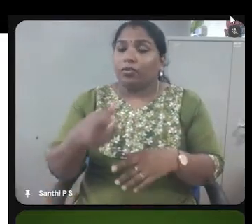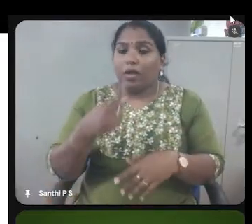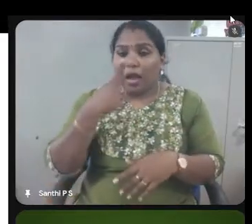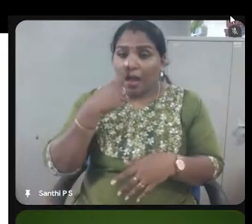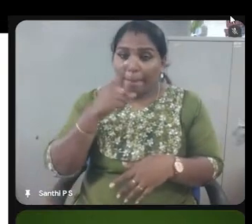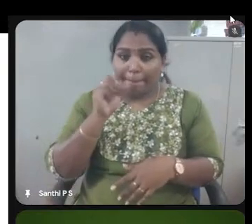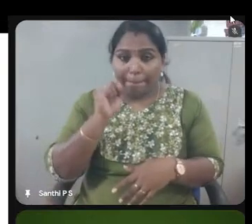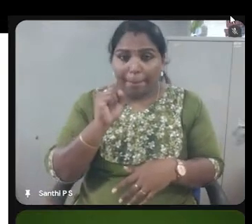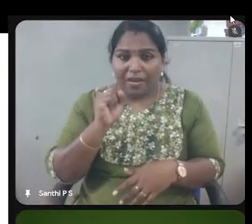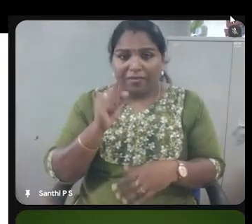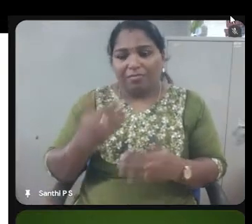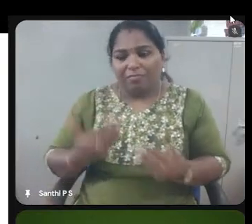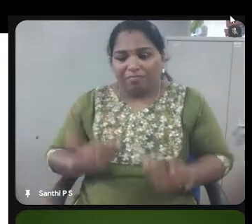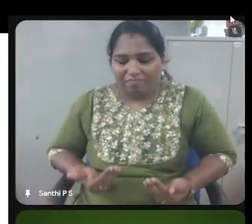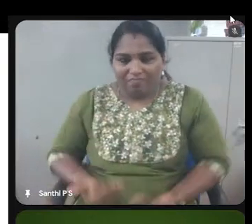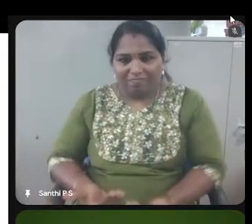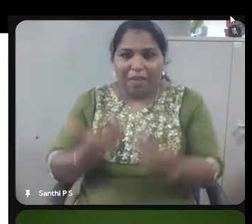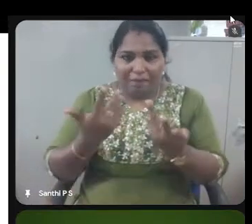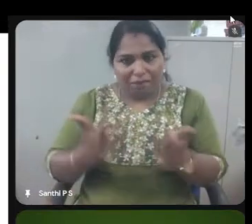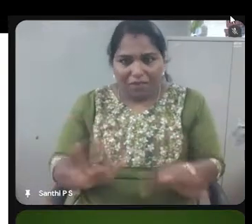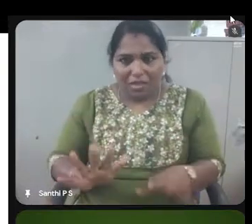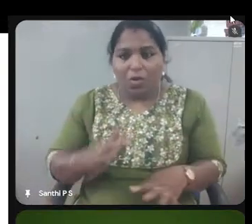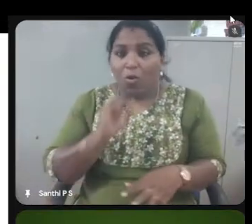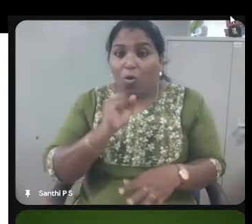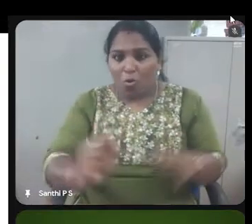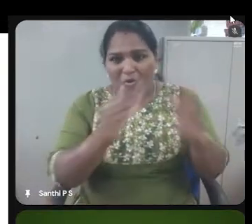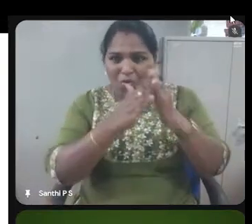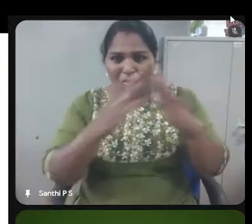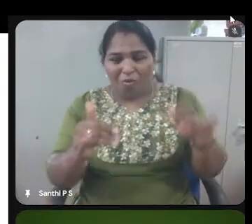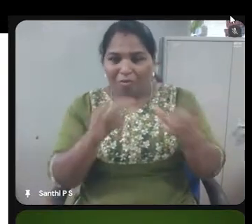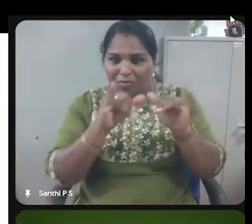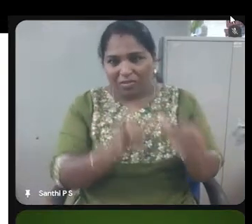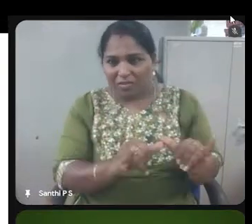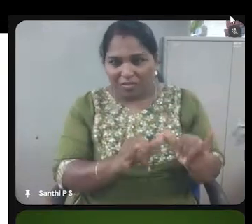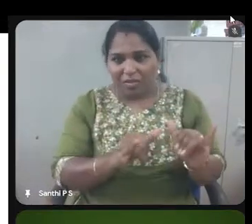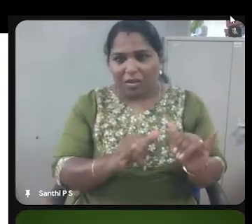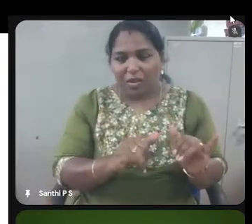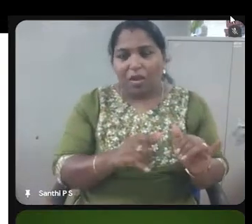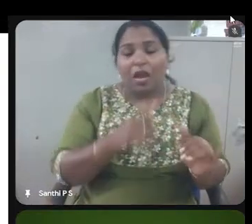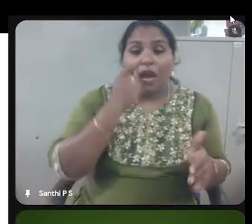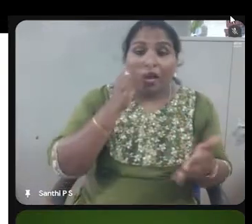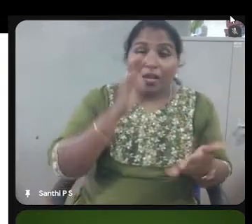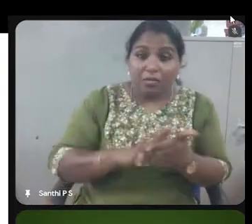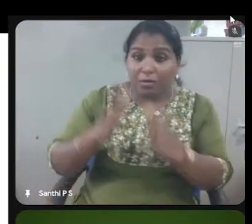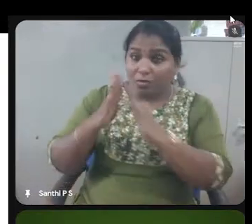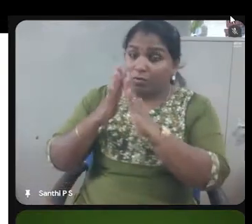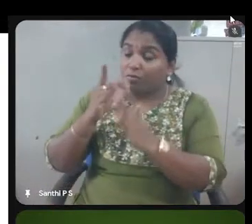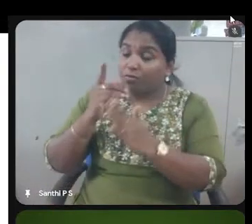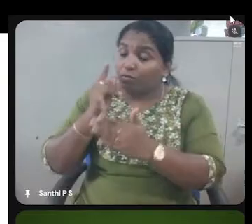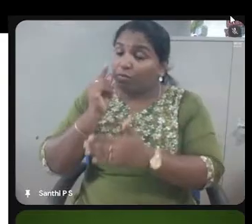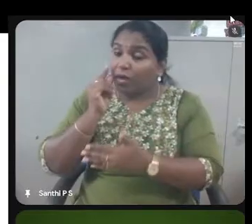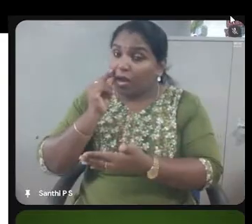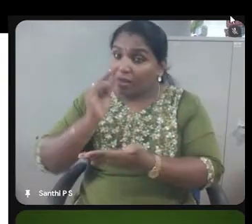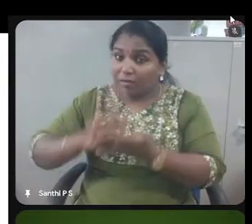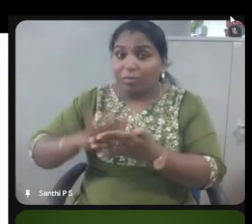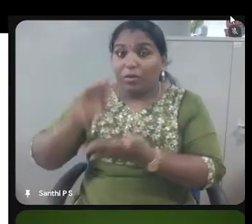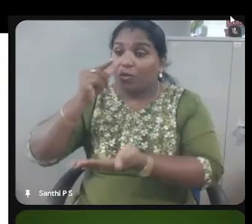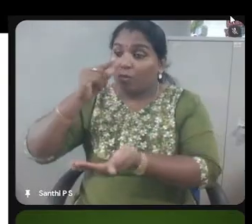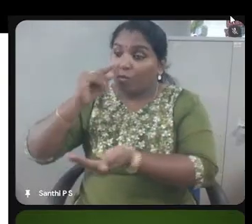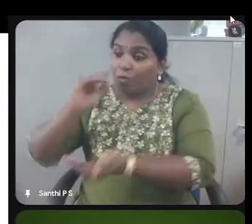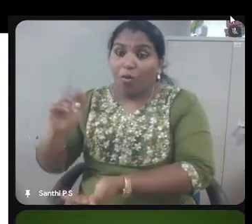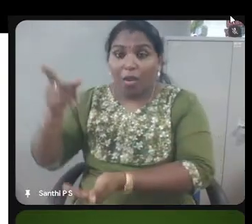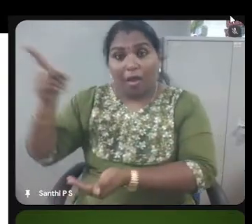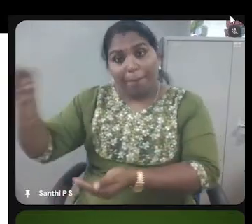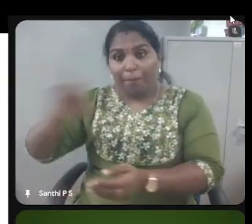ഞാനിപ്പോ ഡെലിവറി കഴിഞ്ഞിരിക്കുകയാണ്. അപ്പൊ ഞാൻ എന്റെ വീട്ടിലാണ്. അപ്പൊ ഞാനും ഹസ്ബൻഡും മോനും അവിടെയാണ്. അപ്പൊ അതും കൂടിയൊക്കെ ആയപ്പോ ആള് ഭയങ്കരമായിട്ട്